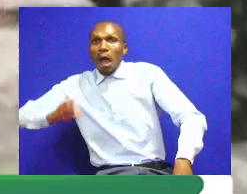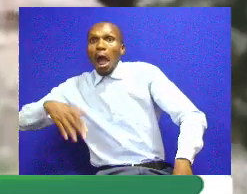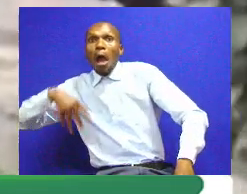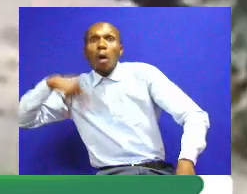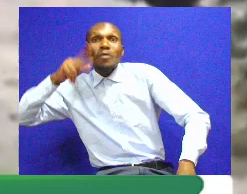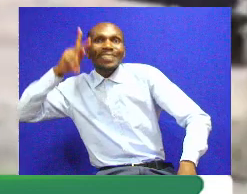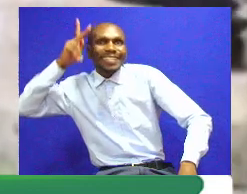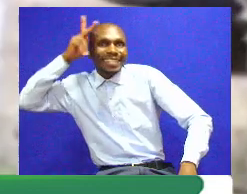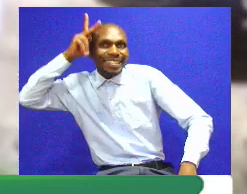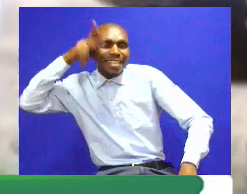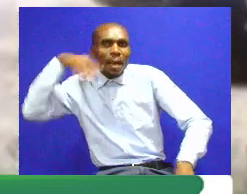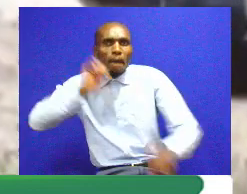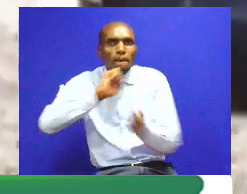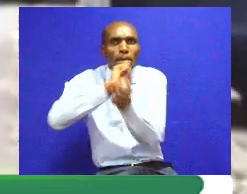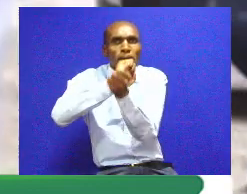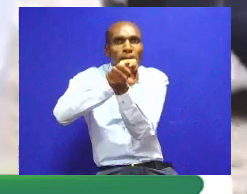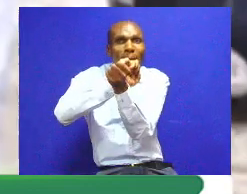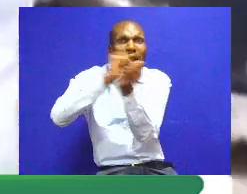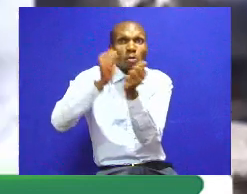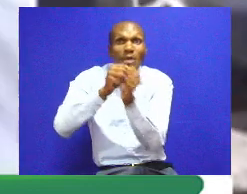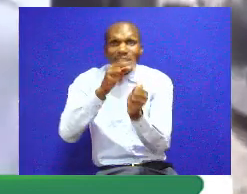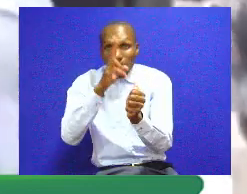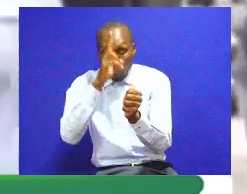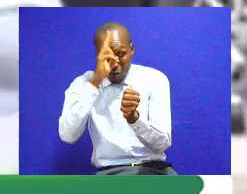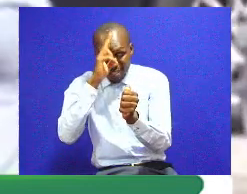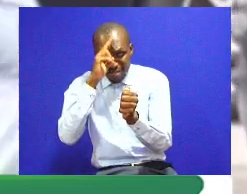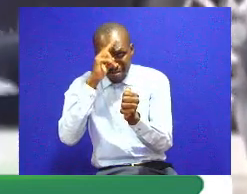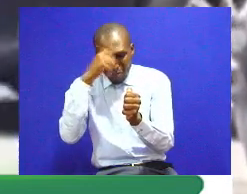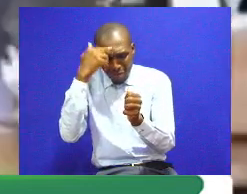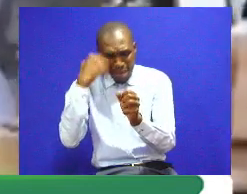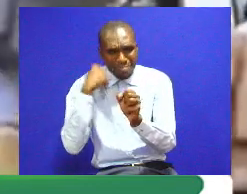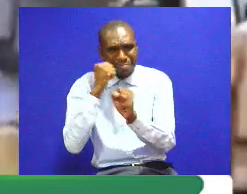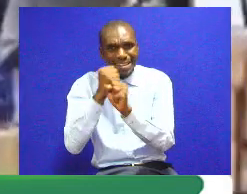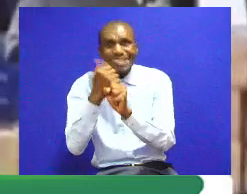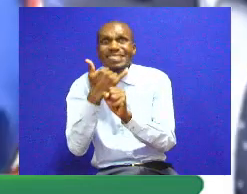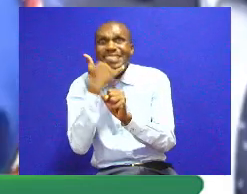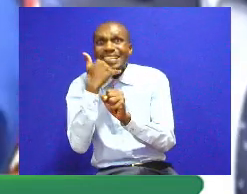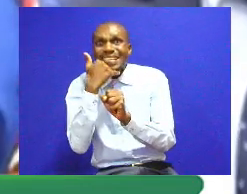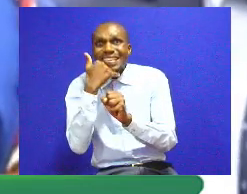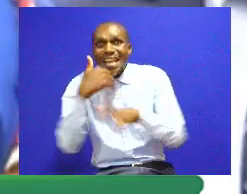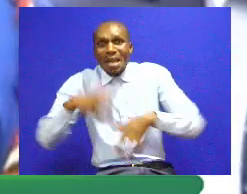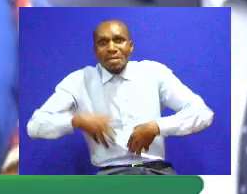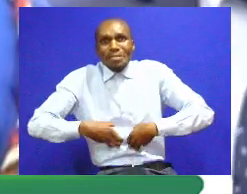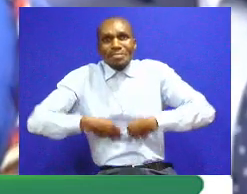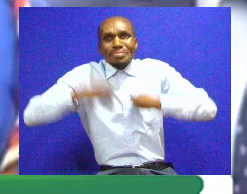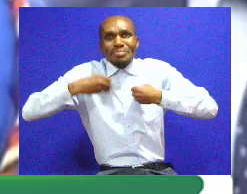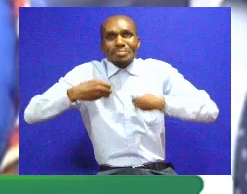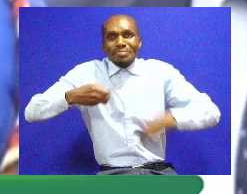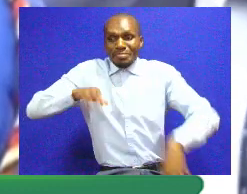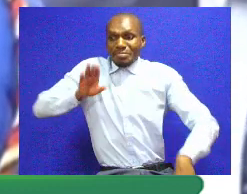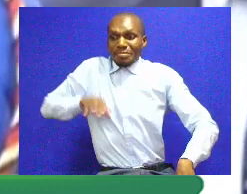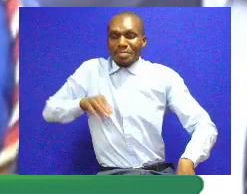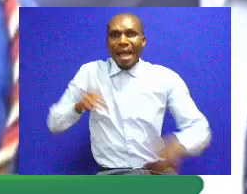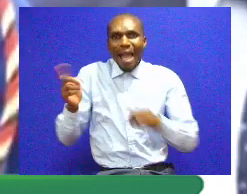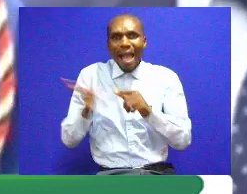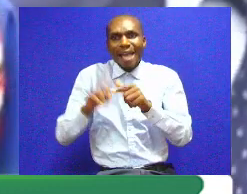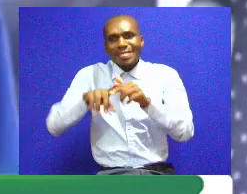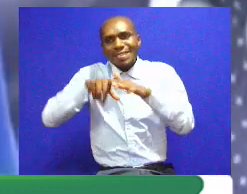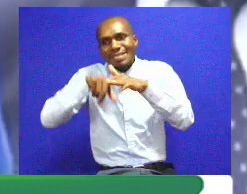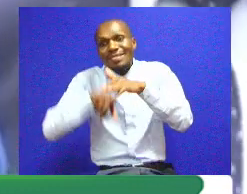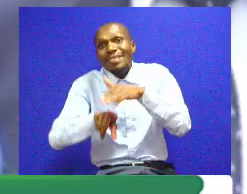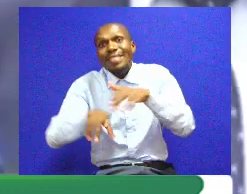banya nyimbo. Kubwate kana nege kare gyo kwa rusichi angaba kari meremo aba subati. Ndizi ya na oziezi waliweza kuenda kwa hiyo